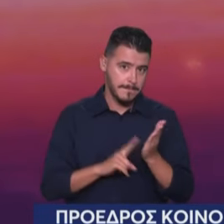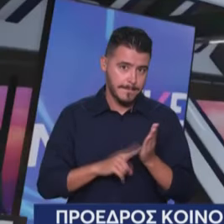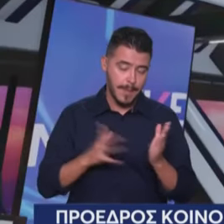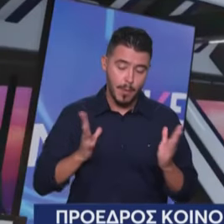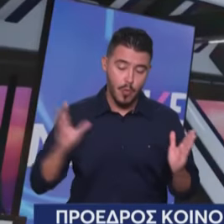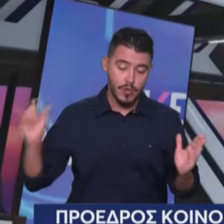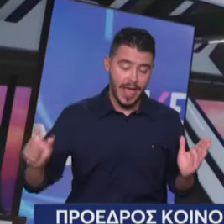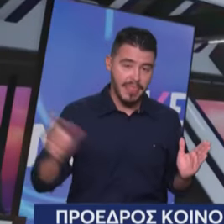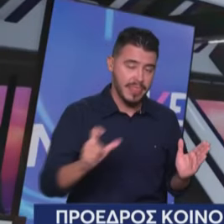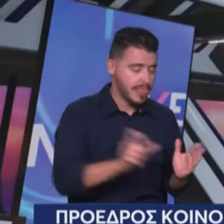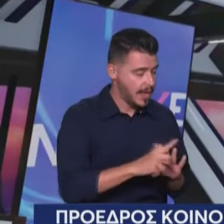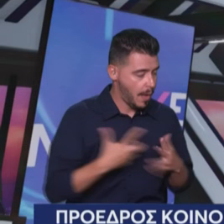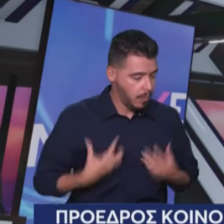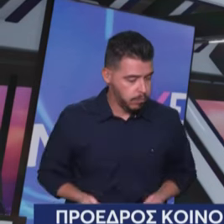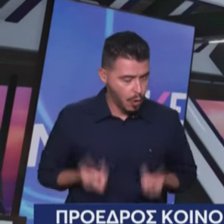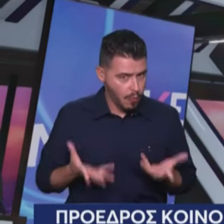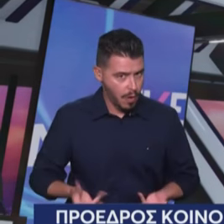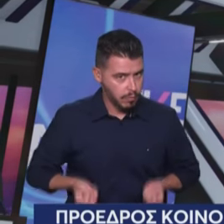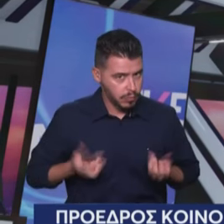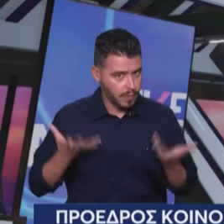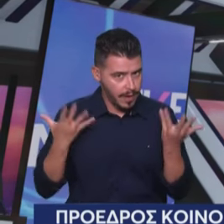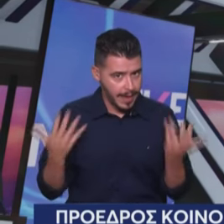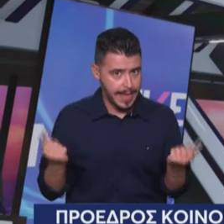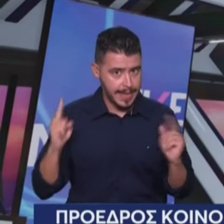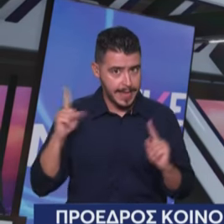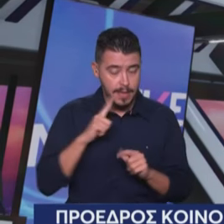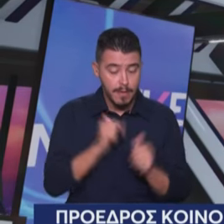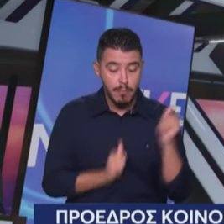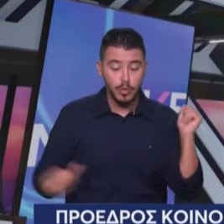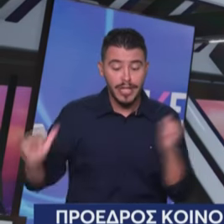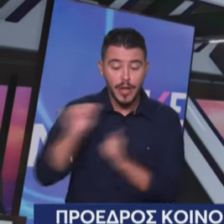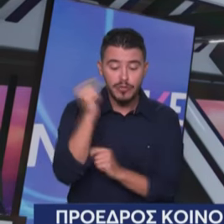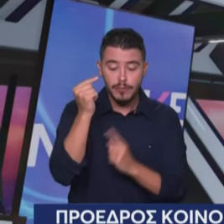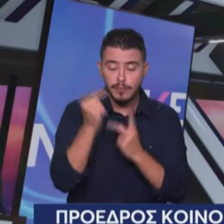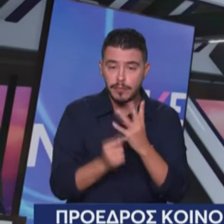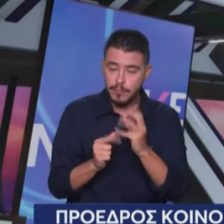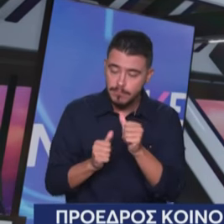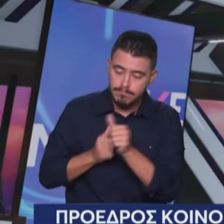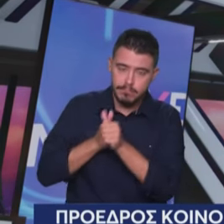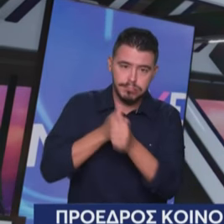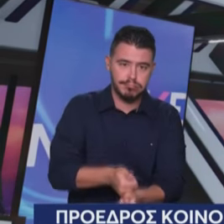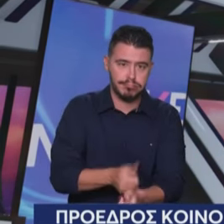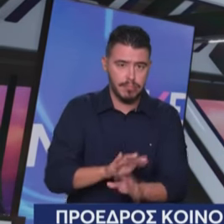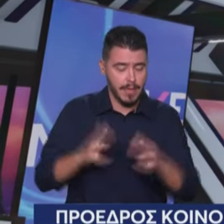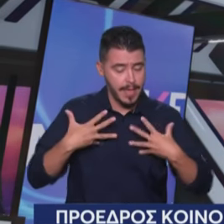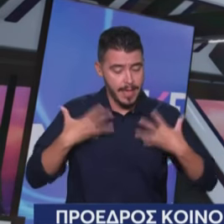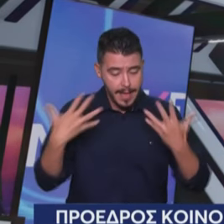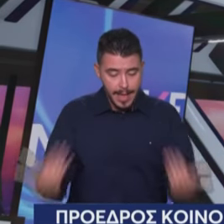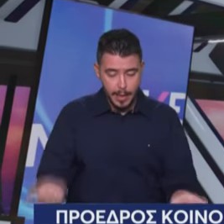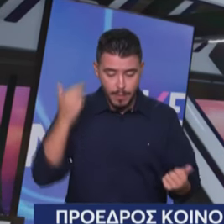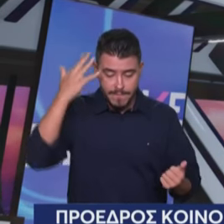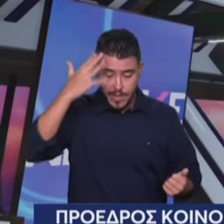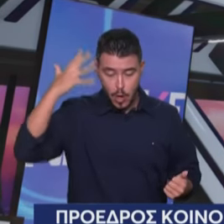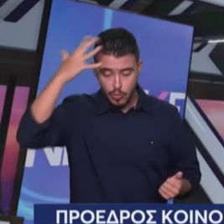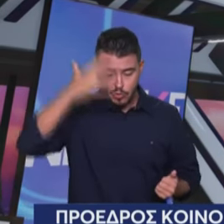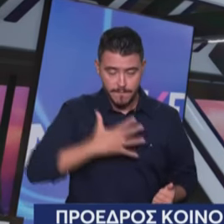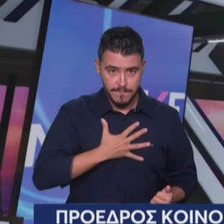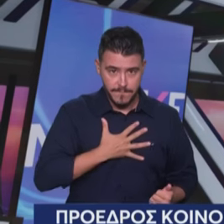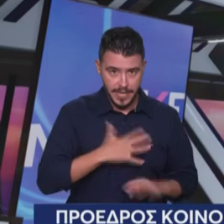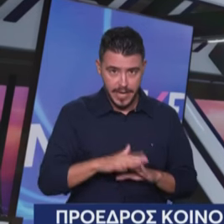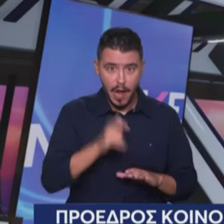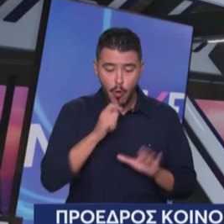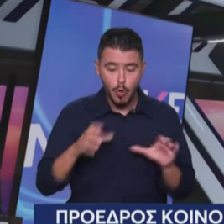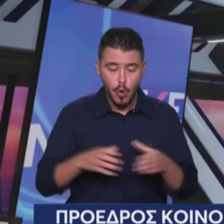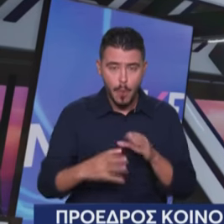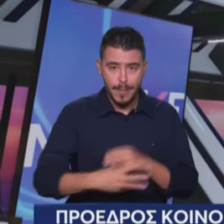στις πάρα πολύ σοβαρές προγραμματικές μας προτεραιότητες. Ο ΣΥΡΙΖΑ έχει ένα ιδεολογικό και προγραμματικό οπλοστάσιο, κύριε Βαγγελάτε, που τον βοήθησε